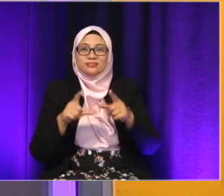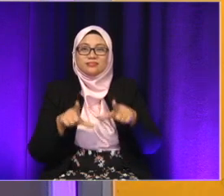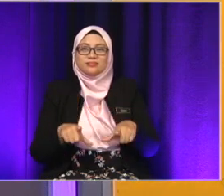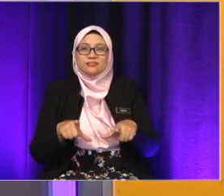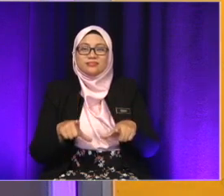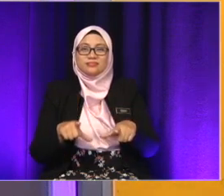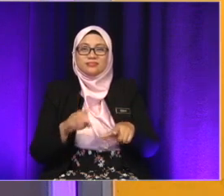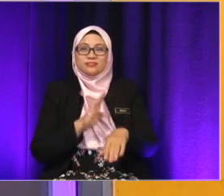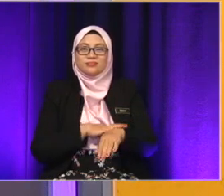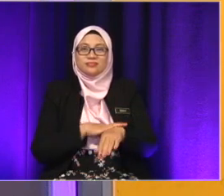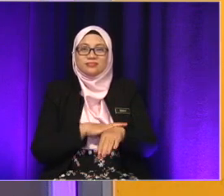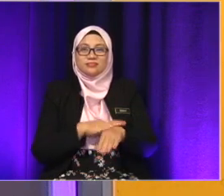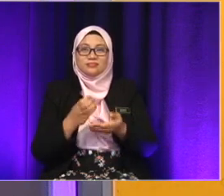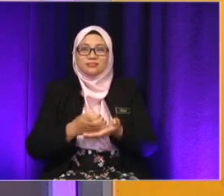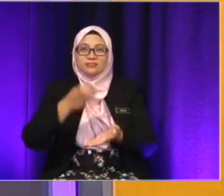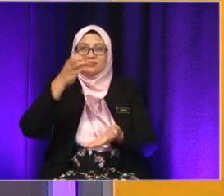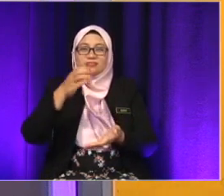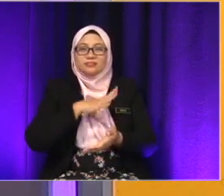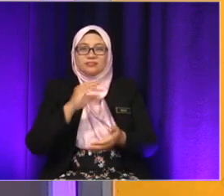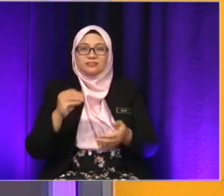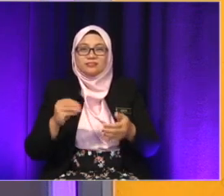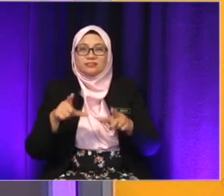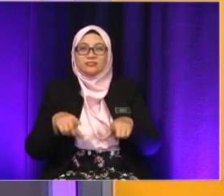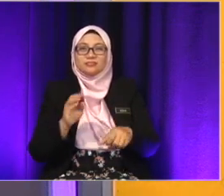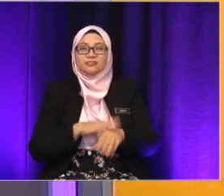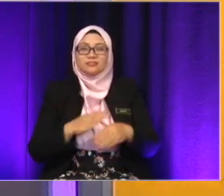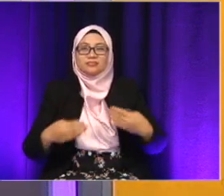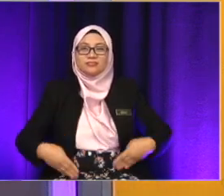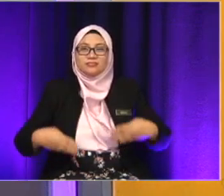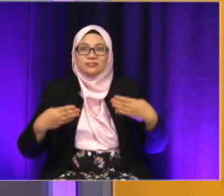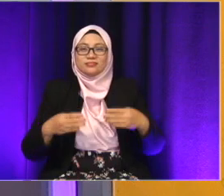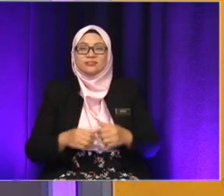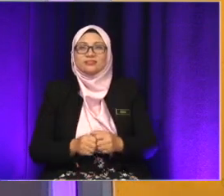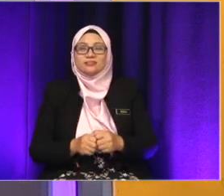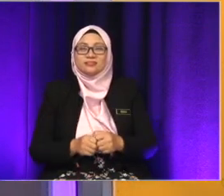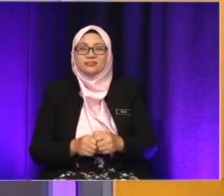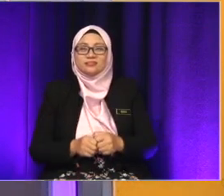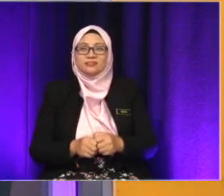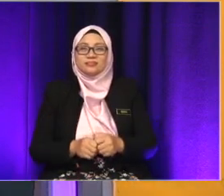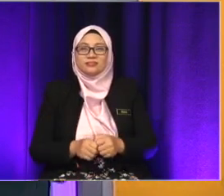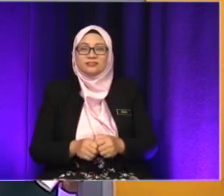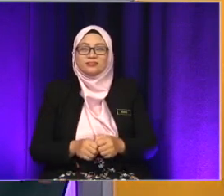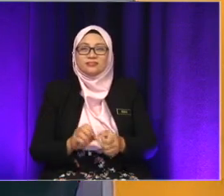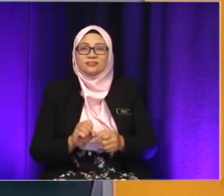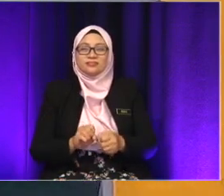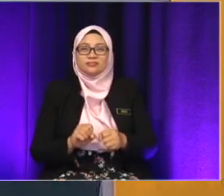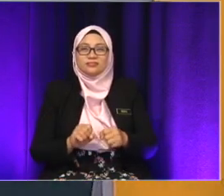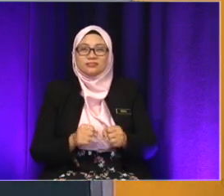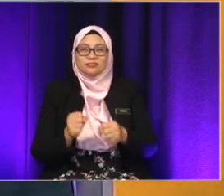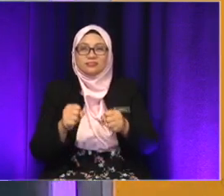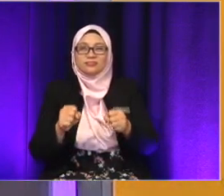arm, yang ni letak kat body. Dia bergerak tu. Nama shock absorber. Okey. Jadi sistem kereta banyak gunakan